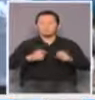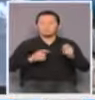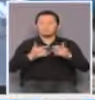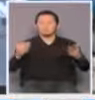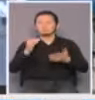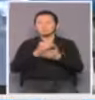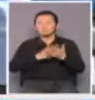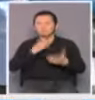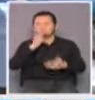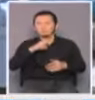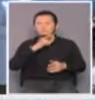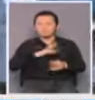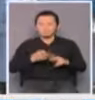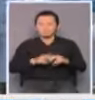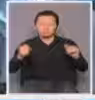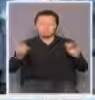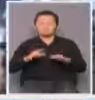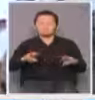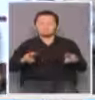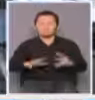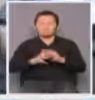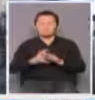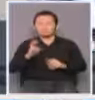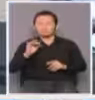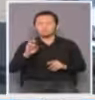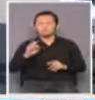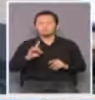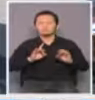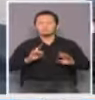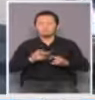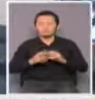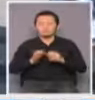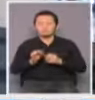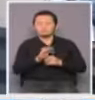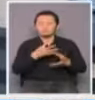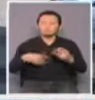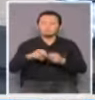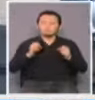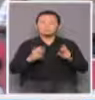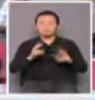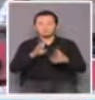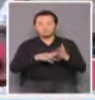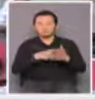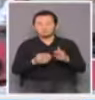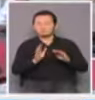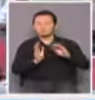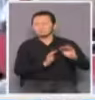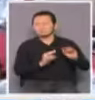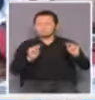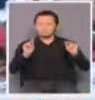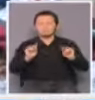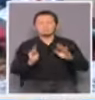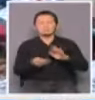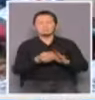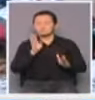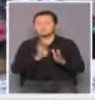бағдарламаларды тамашалады. Шарада сөз алған аудан әкімі Бибол Шаяхметов қоғамның барлық өкілдерін қауіпті кеселден аулақ болып, адал сыбайлас